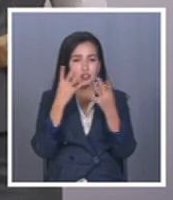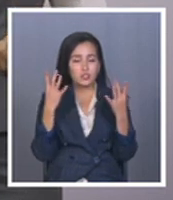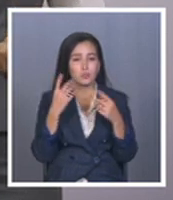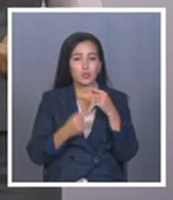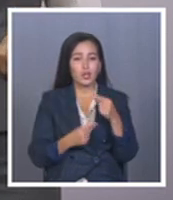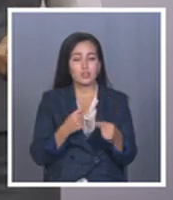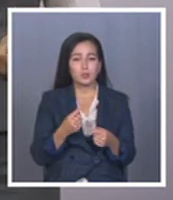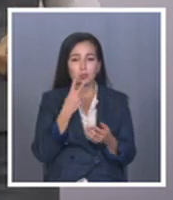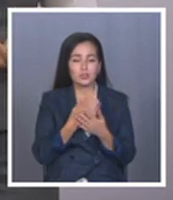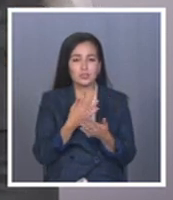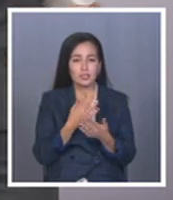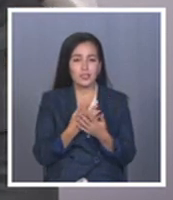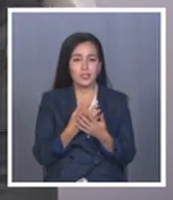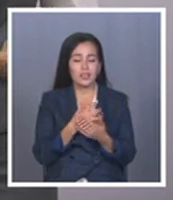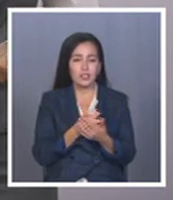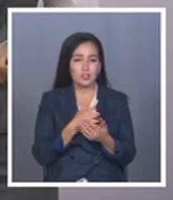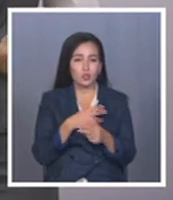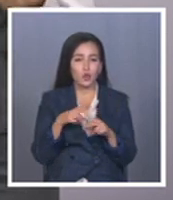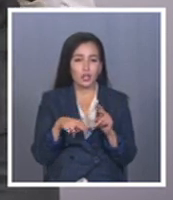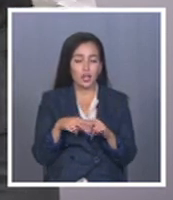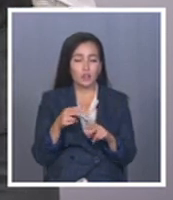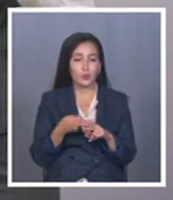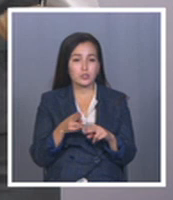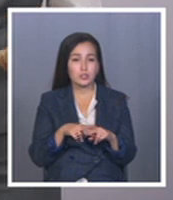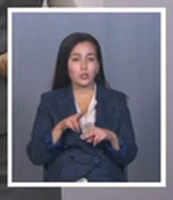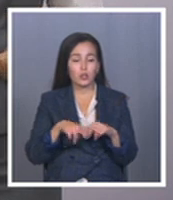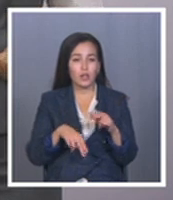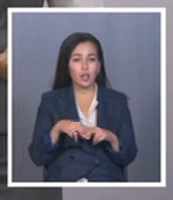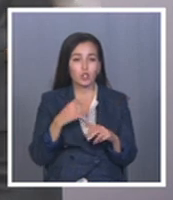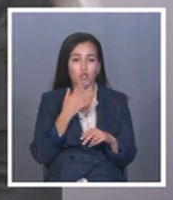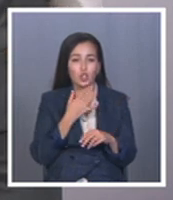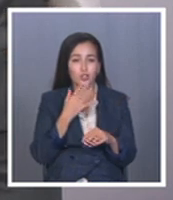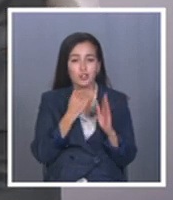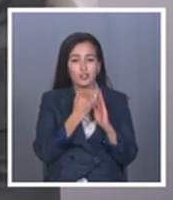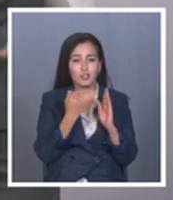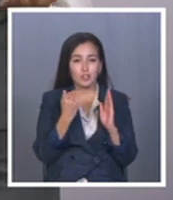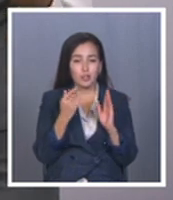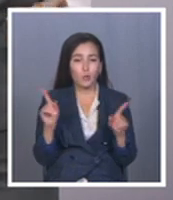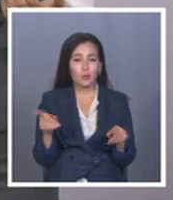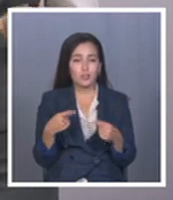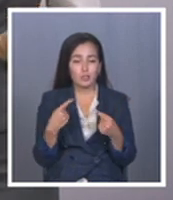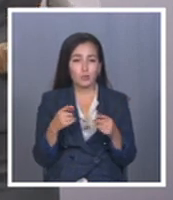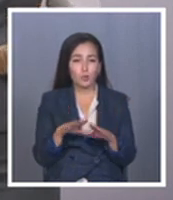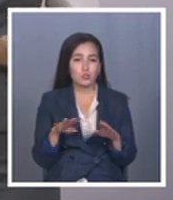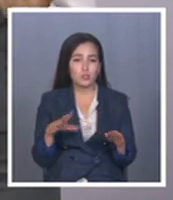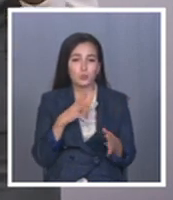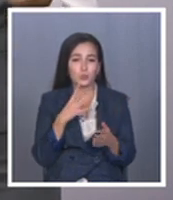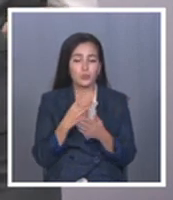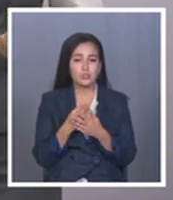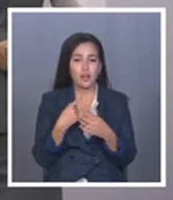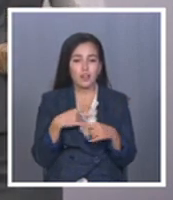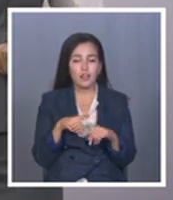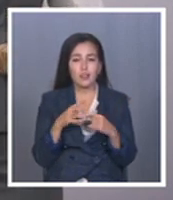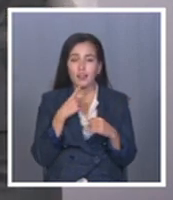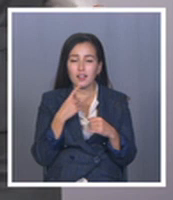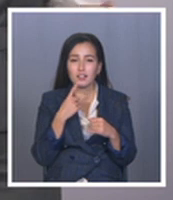негізгі құрал. Осы құралды ұлттық деңгейге көтеріп, оқушылардың өз ана тілінде сауат